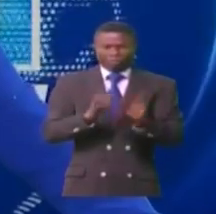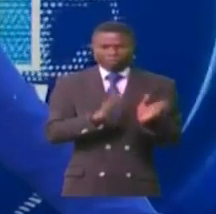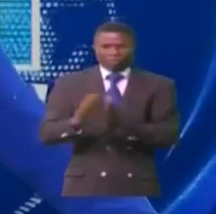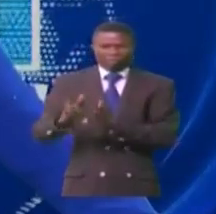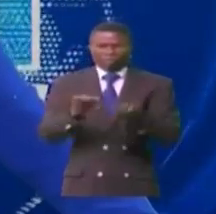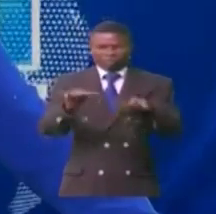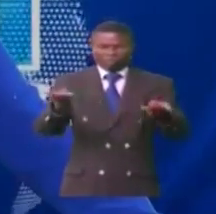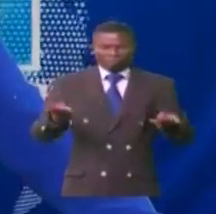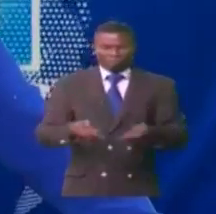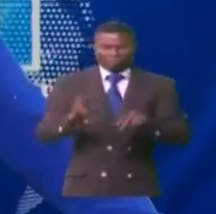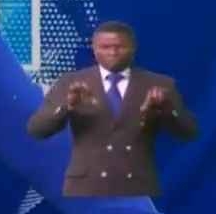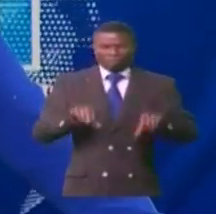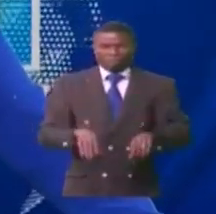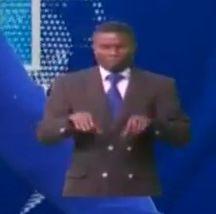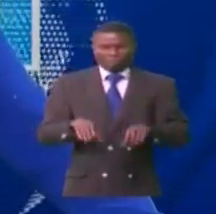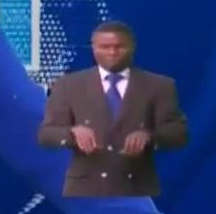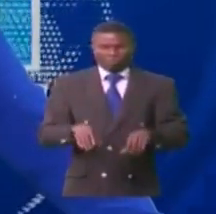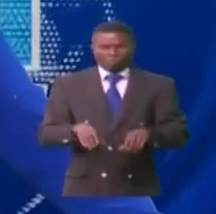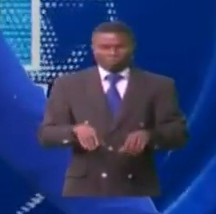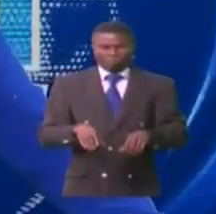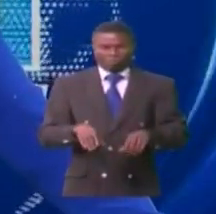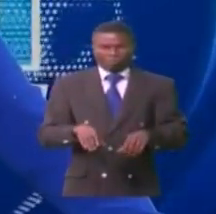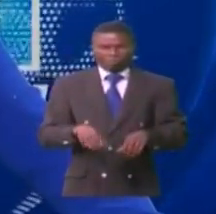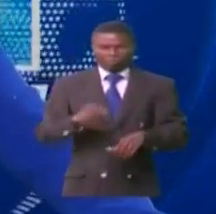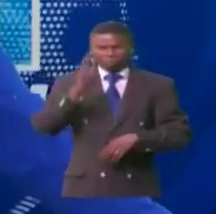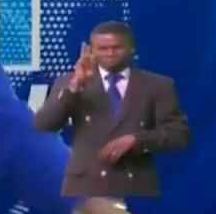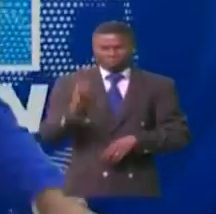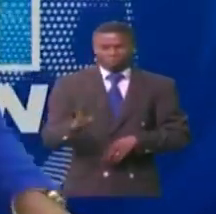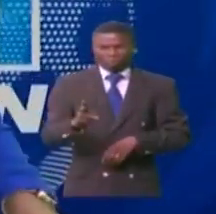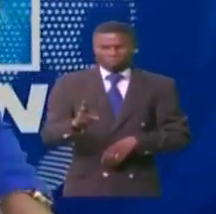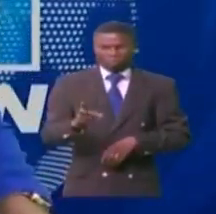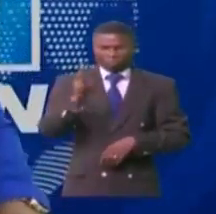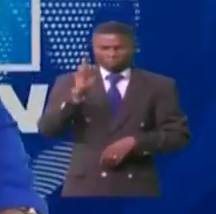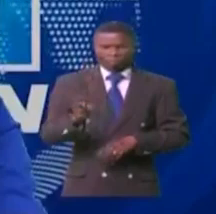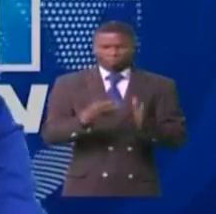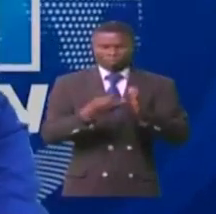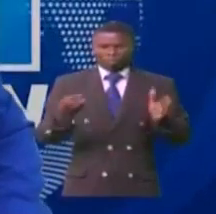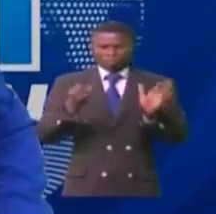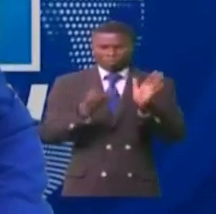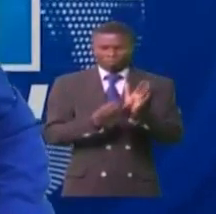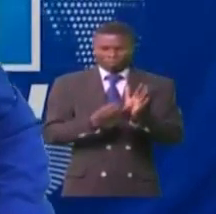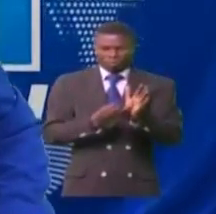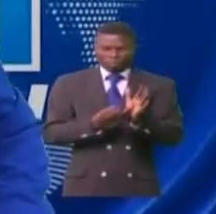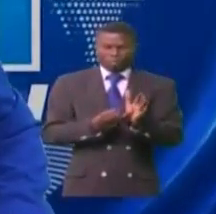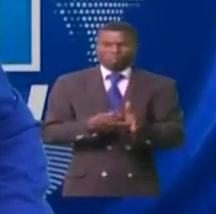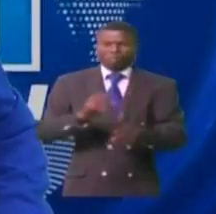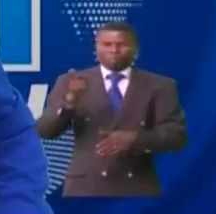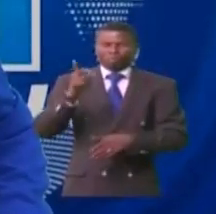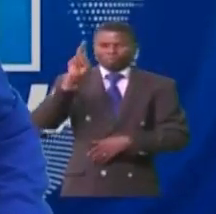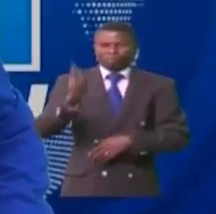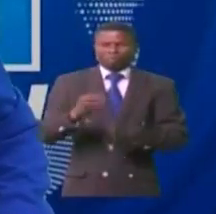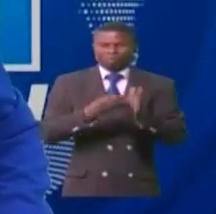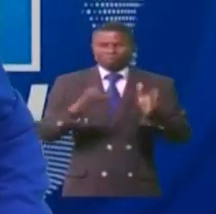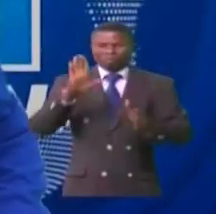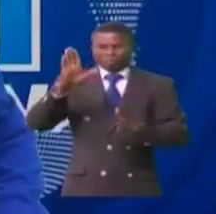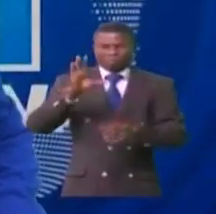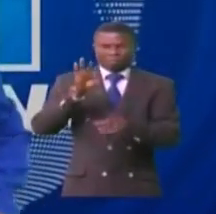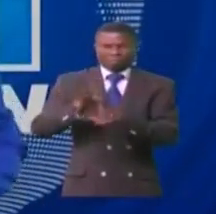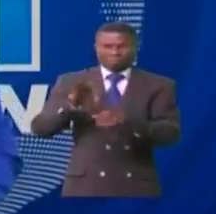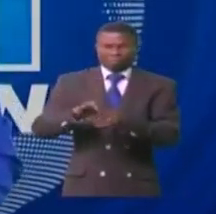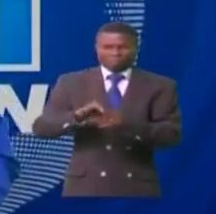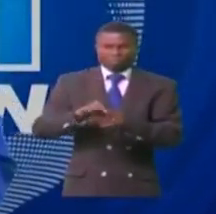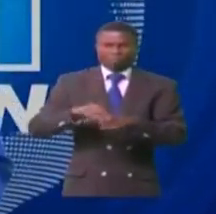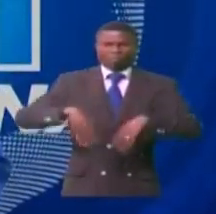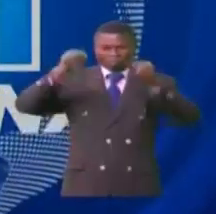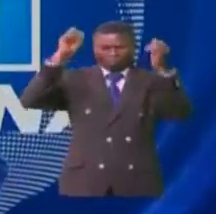du territoire en RDC. Sur 287 députés, seuls 285 ont voté pour l'adoption du dit